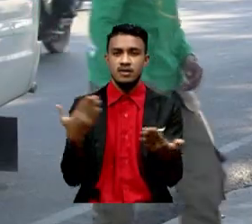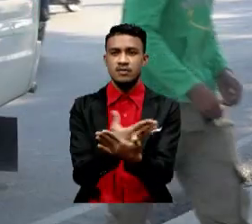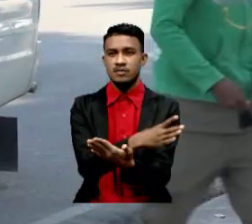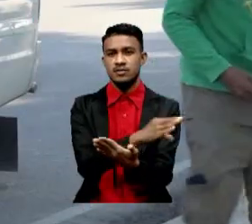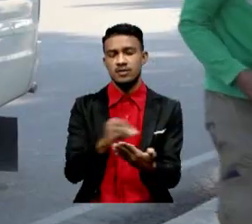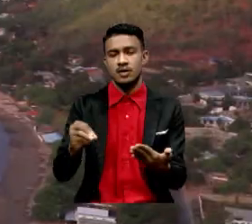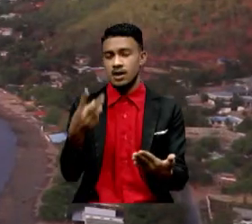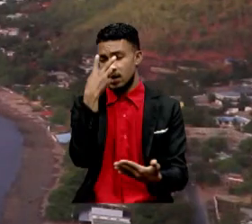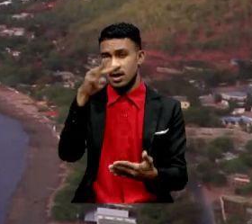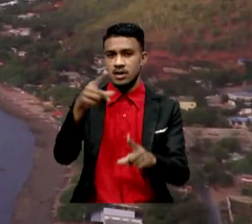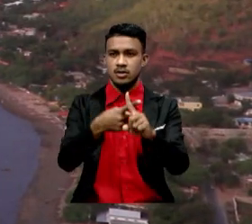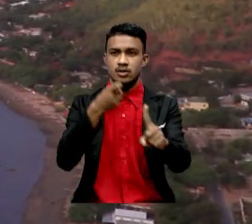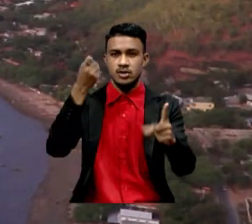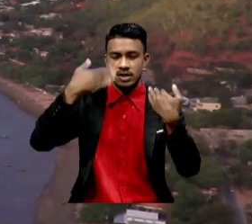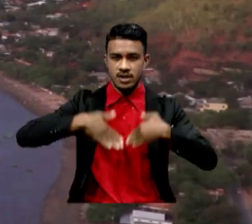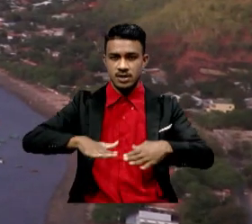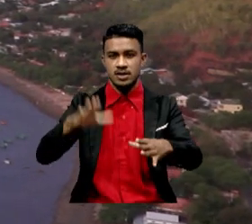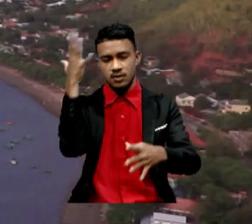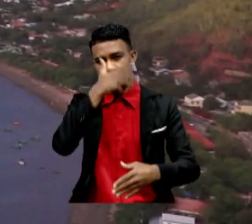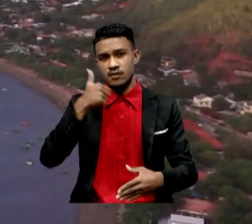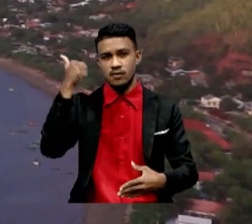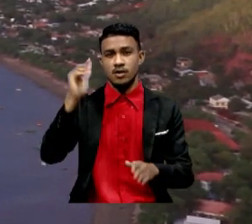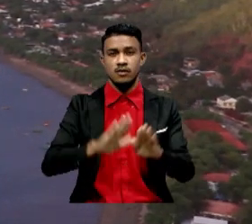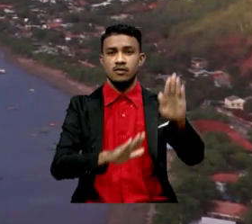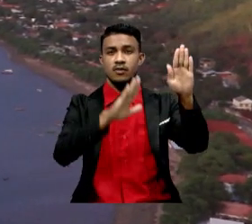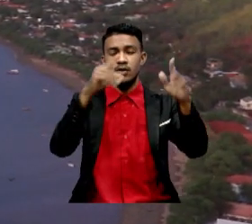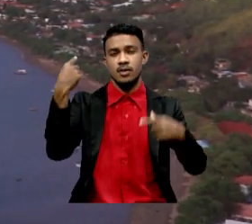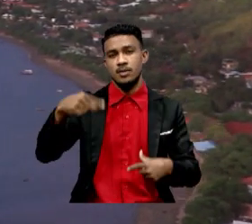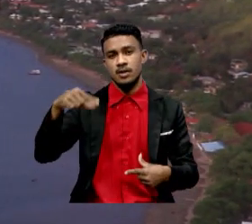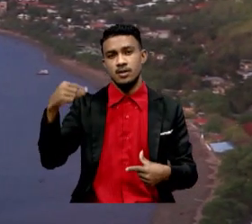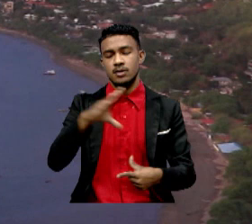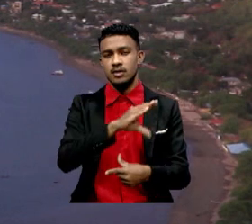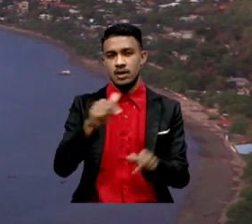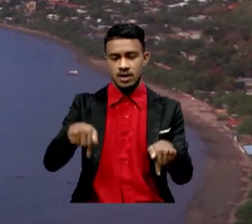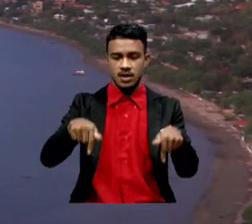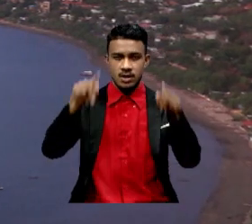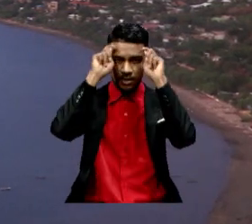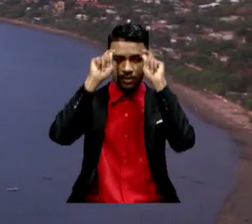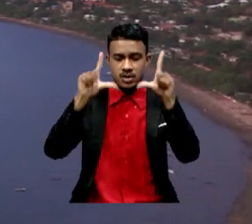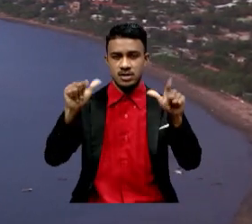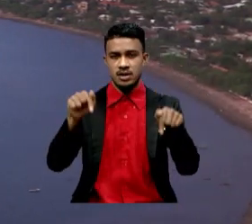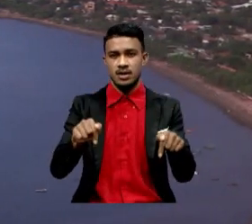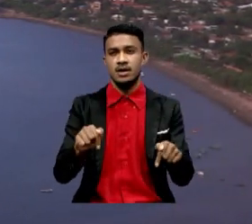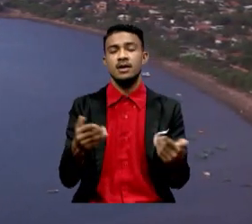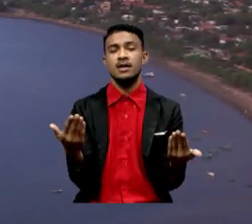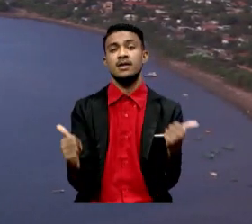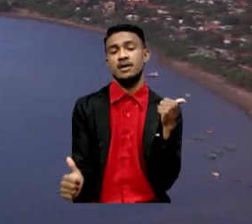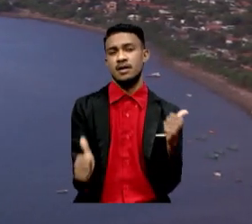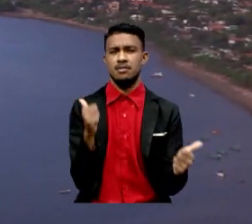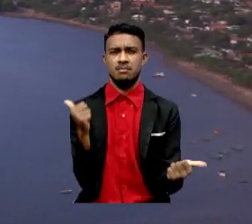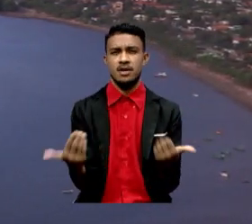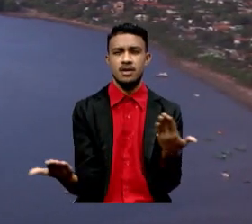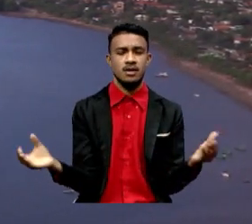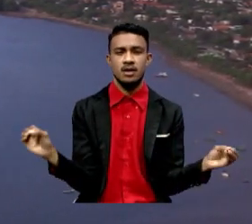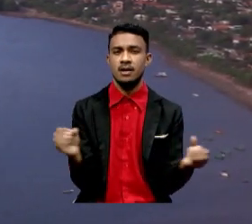tasini furak, fohonye matak, no konstrusaun seluk, iha raidoben idane, nebe karik labarak